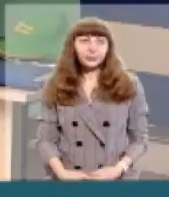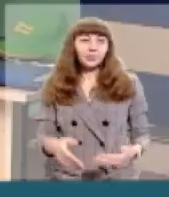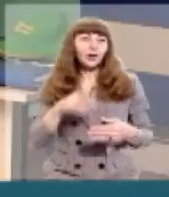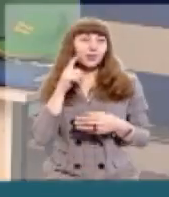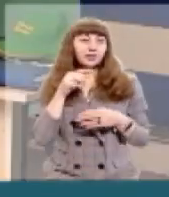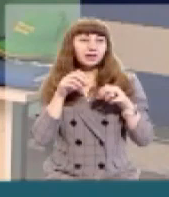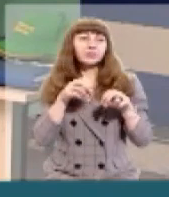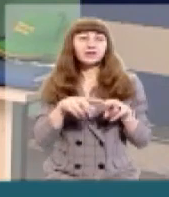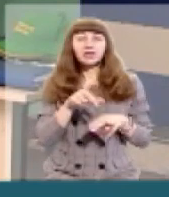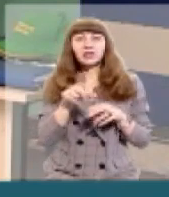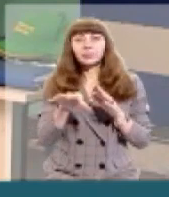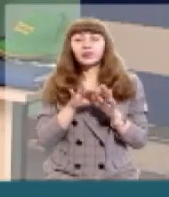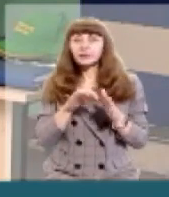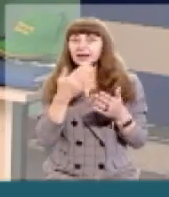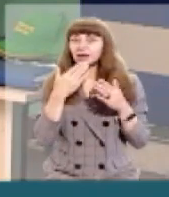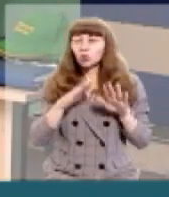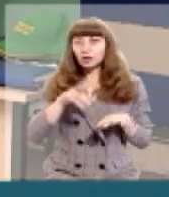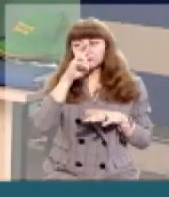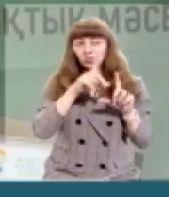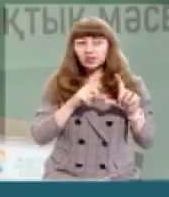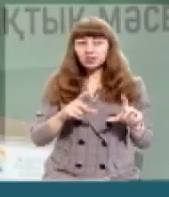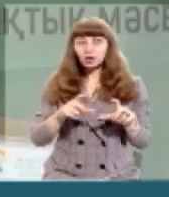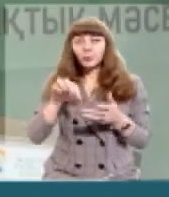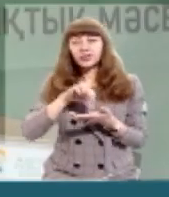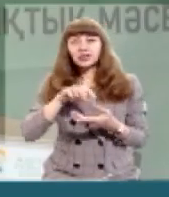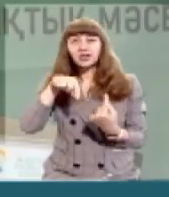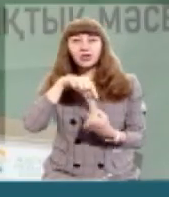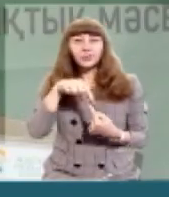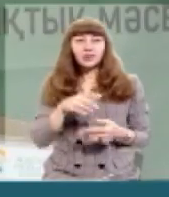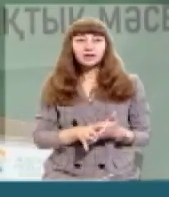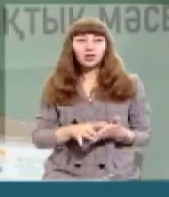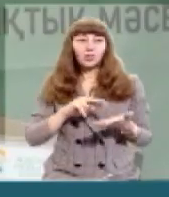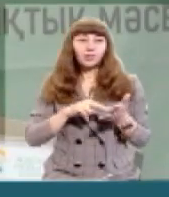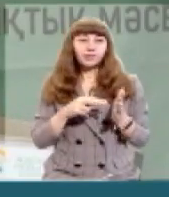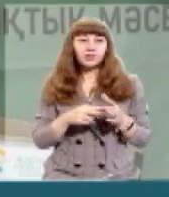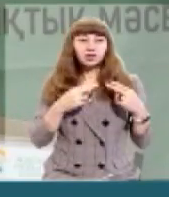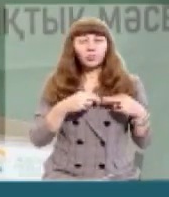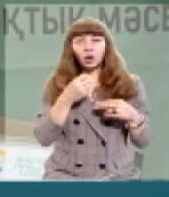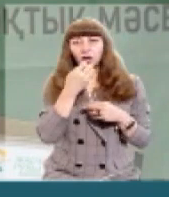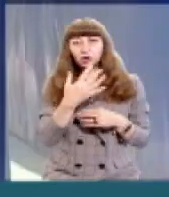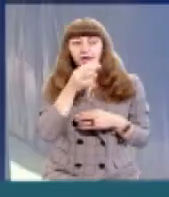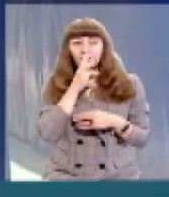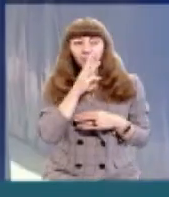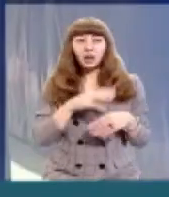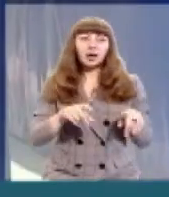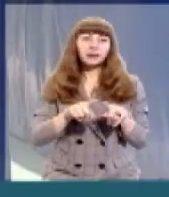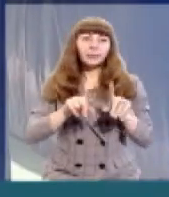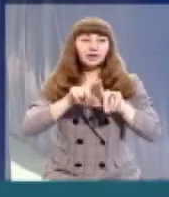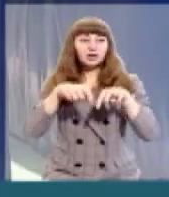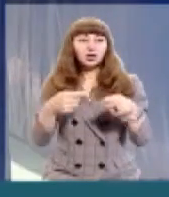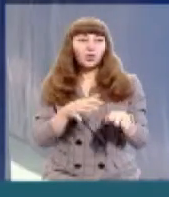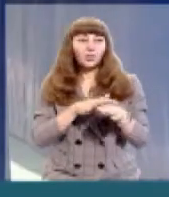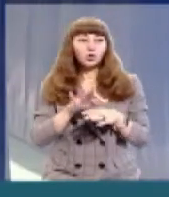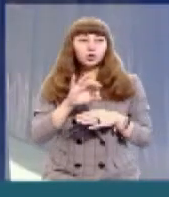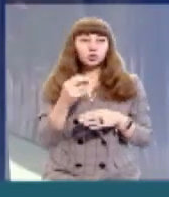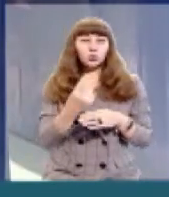Молодые кадры здесь подбирают не только государственные органы, но и представители бизнеса. Перспективную работу с хорошим заработком, а также с предоставлением